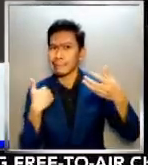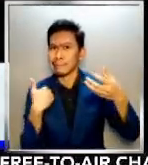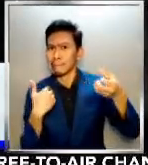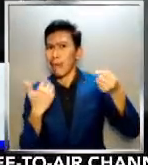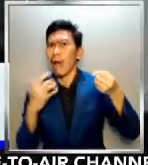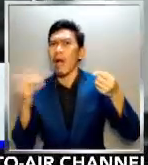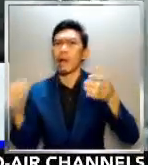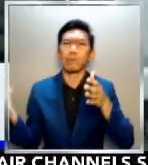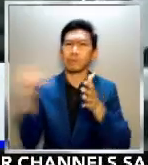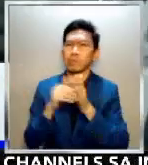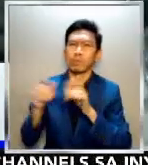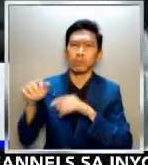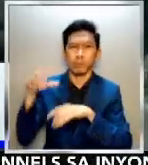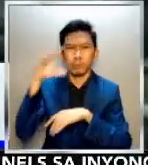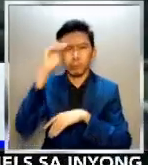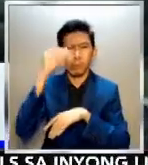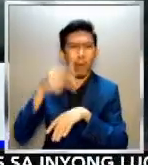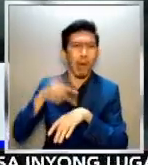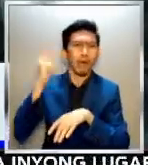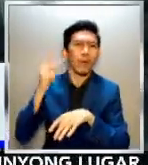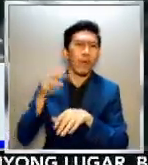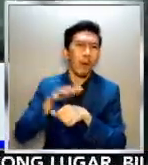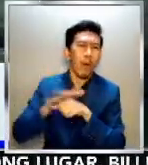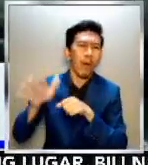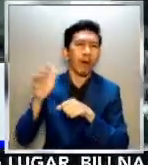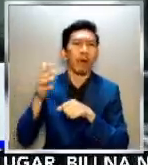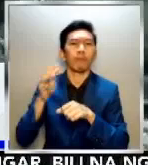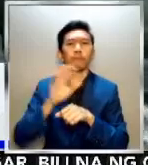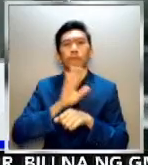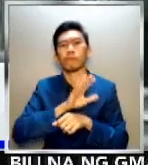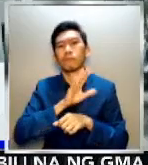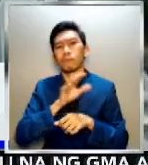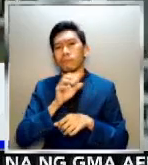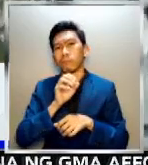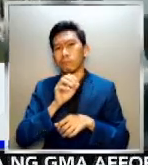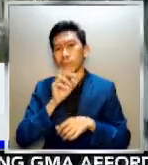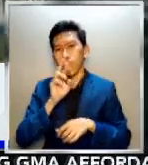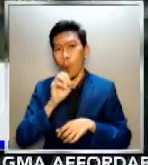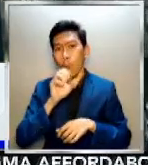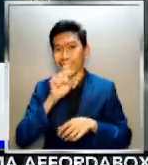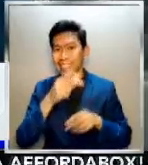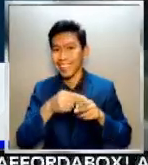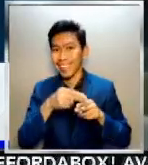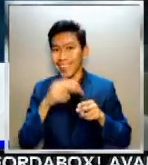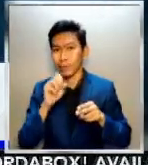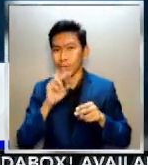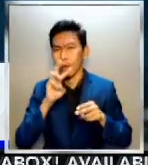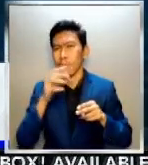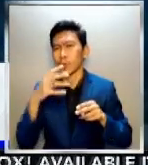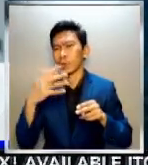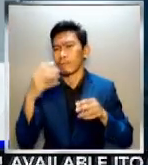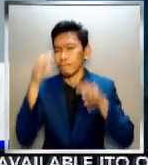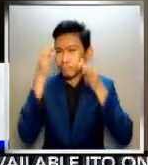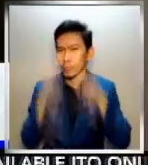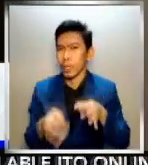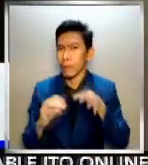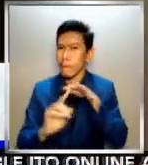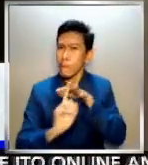panghahalay. Dito na raw nagdesisyon si Rose na umalis na sa pinapasukang bahay habang natutulog ang among